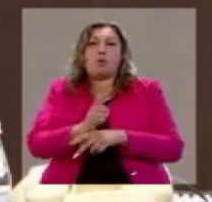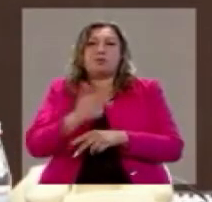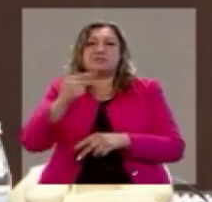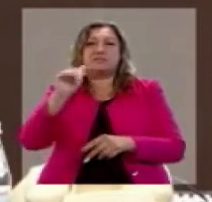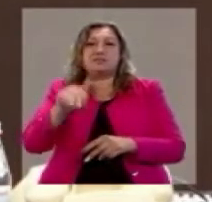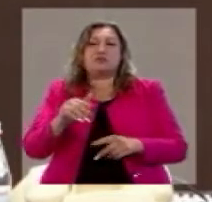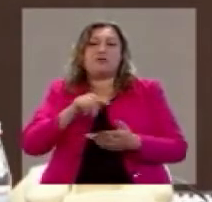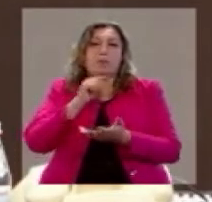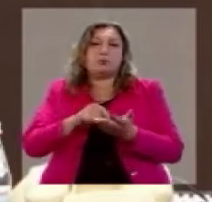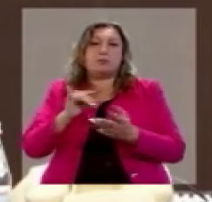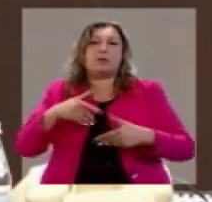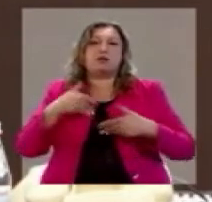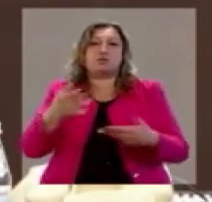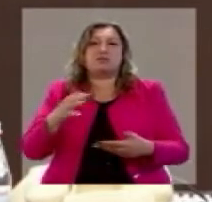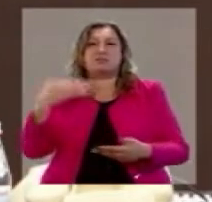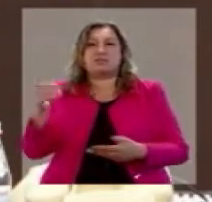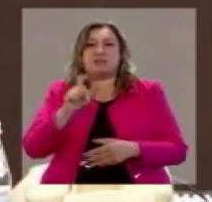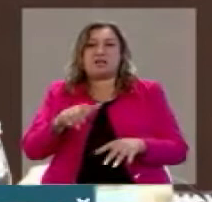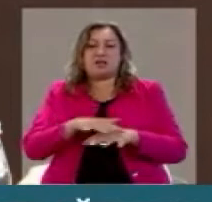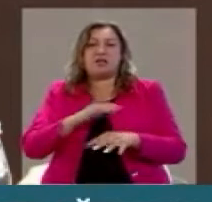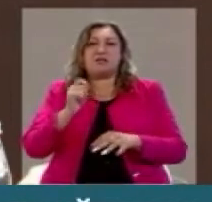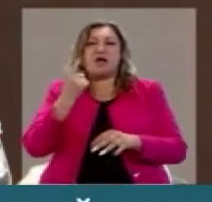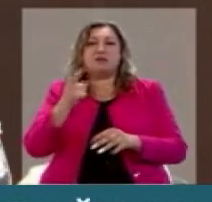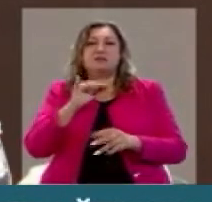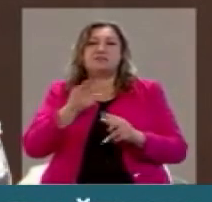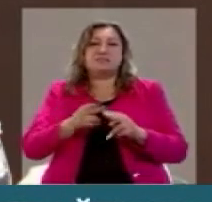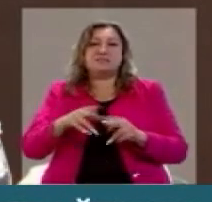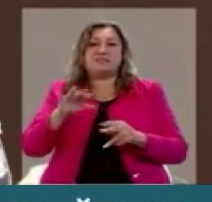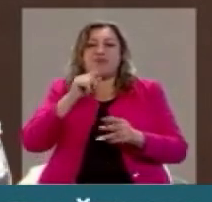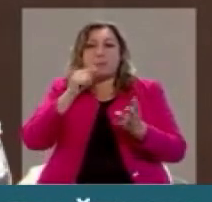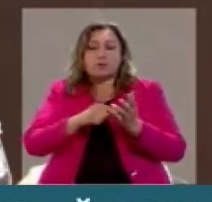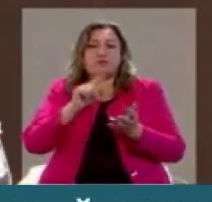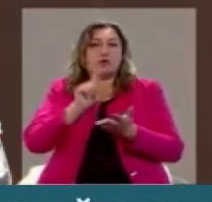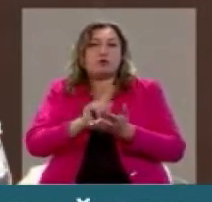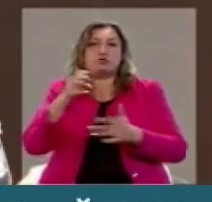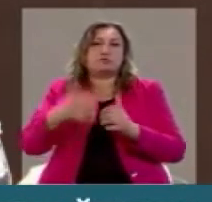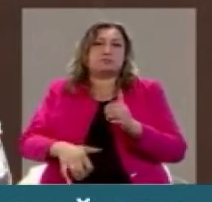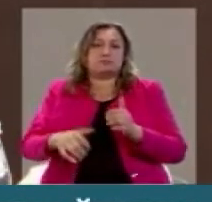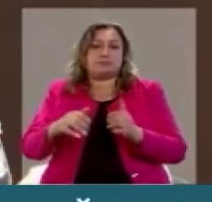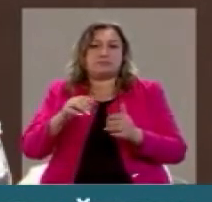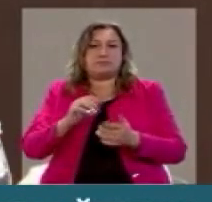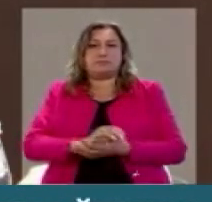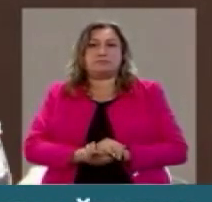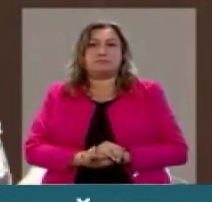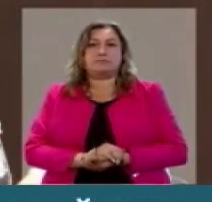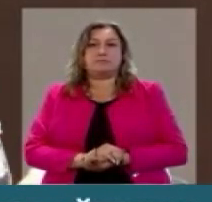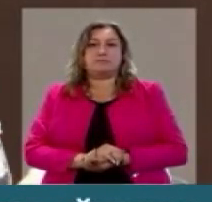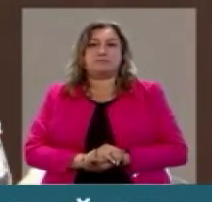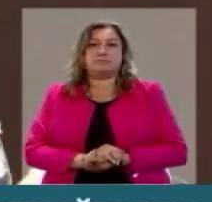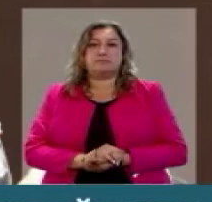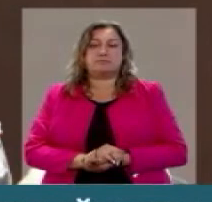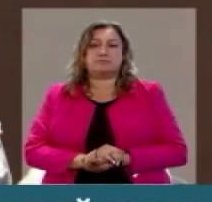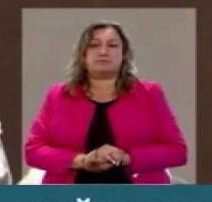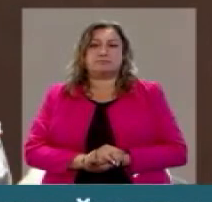біреуі қараусыз қалмауы тиіс. Адамдар өздері көптеген мәселелердің нақты шешімін тауып жатқанын көруі керек.